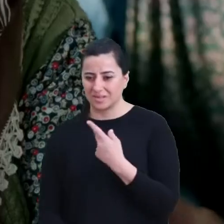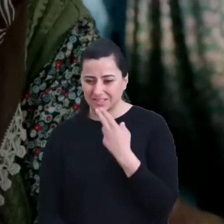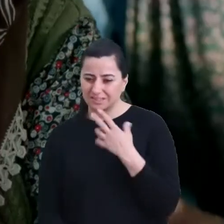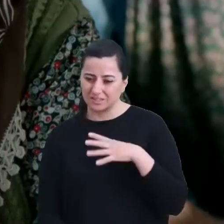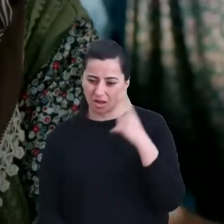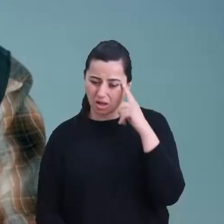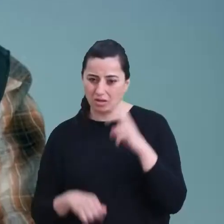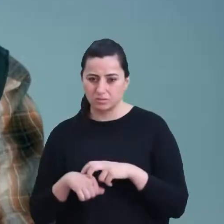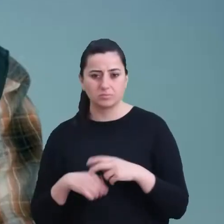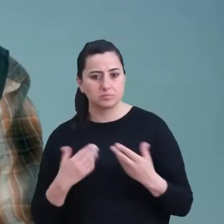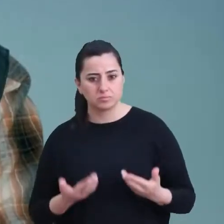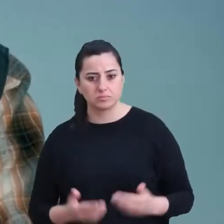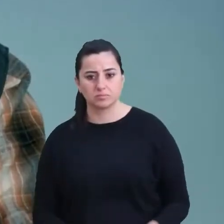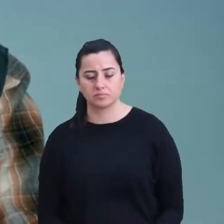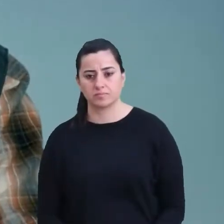ya.